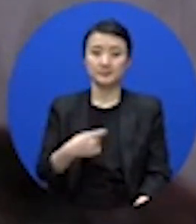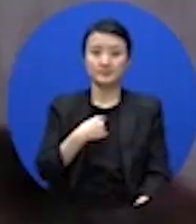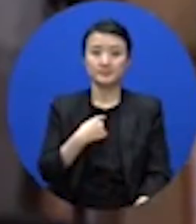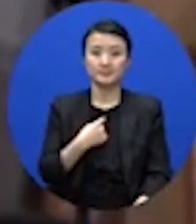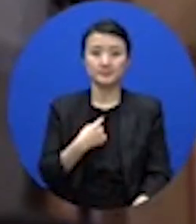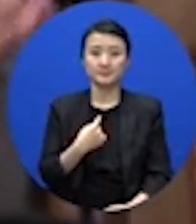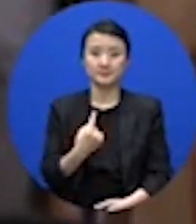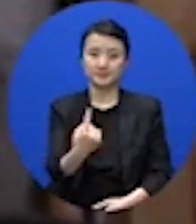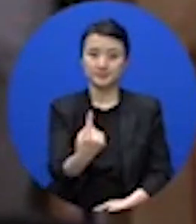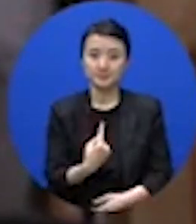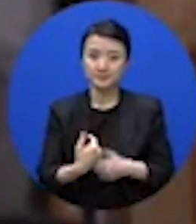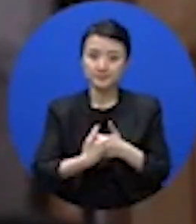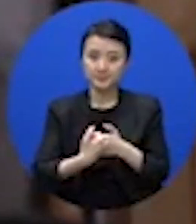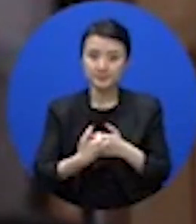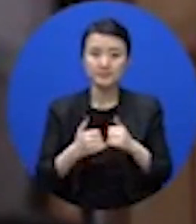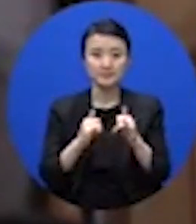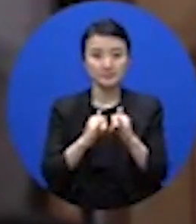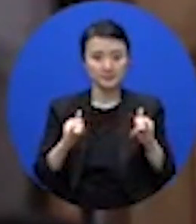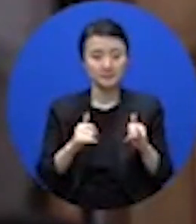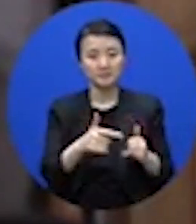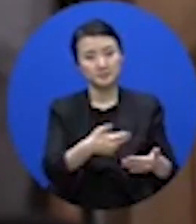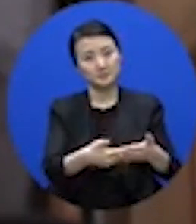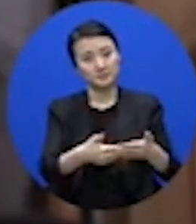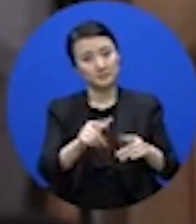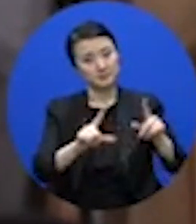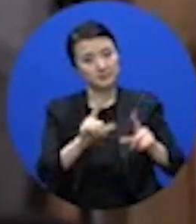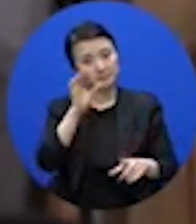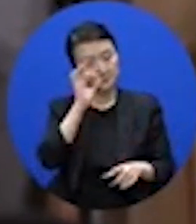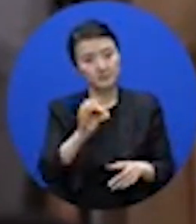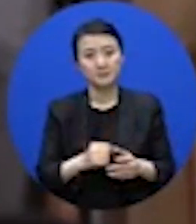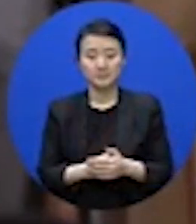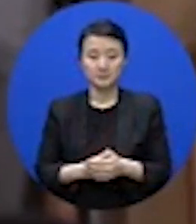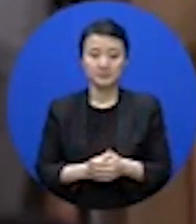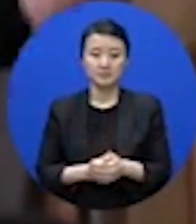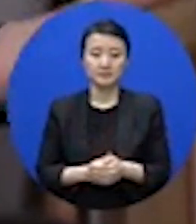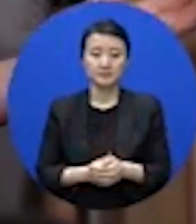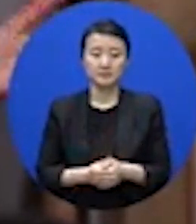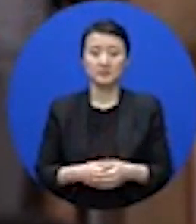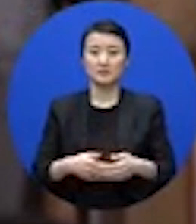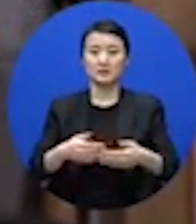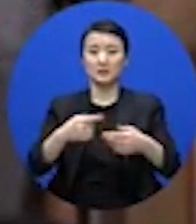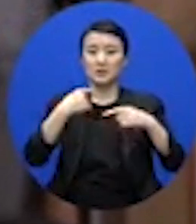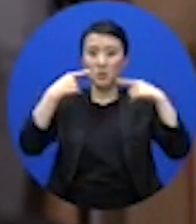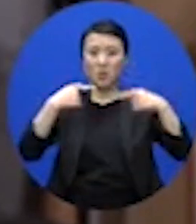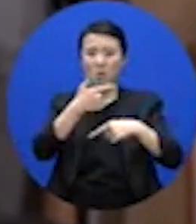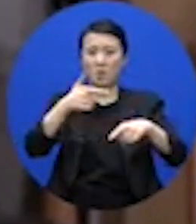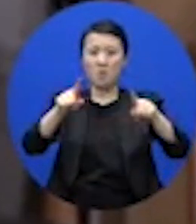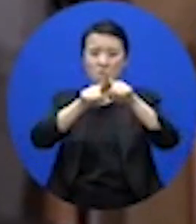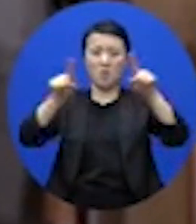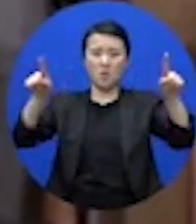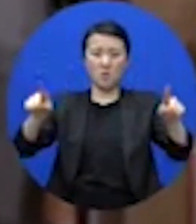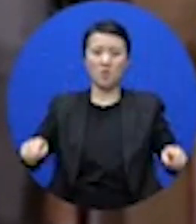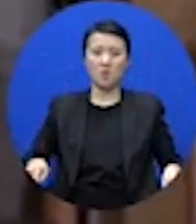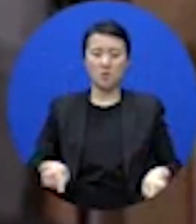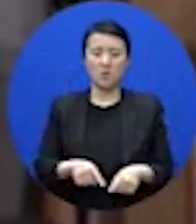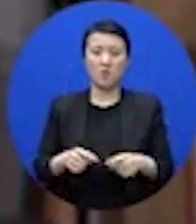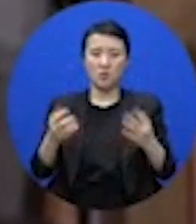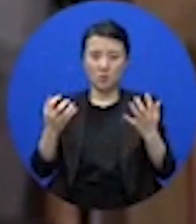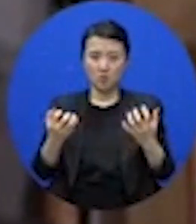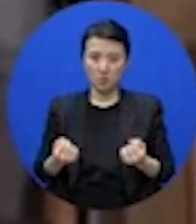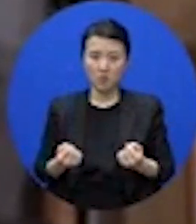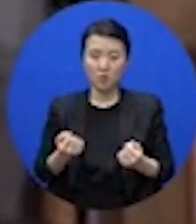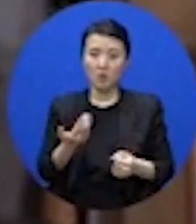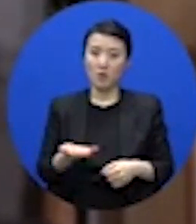분들이 이제 하신 건데요. 굳이 저기 왼쪽에 그 지면이 이렇게 많은데 굳이